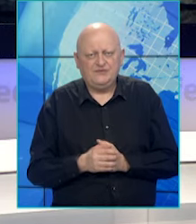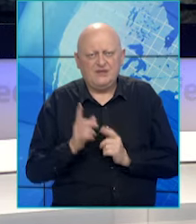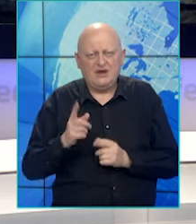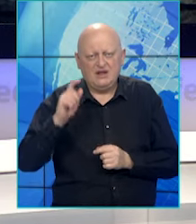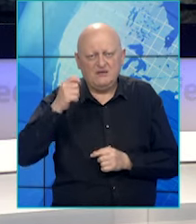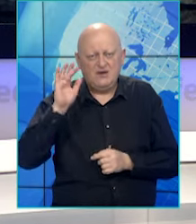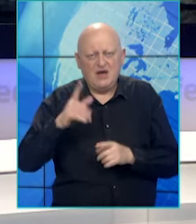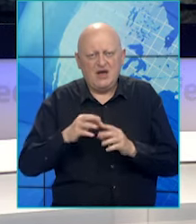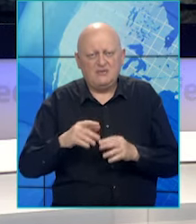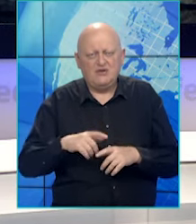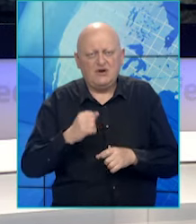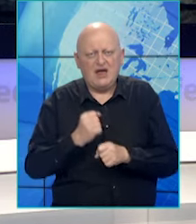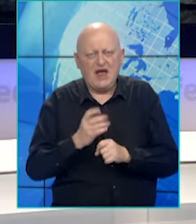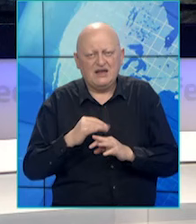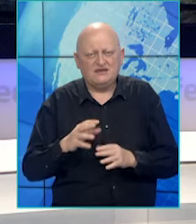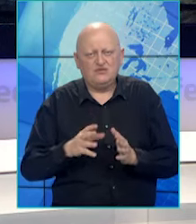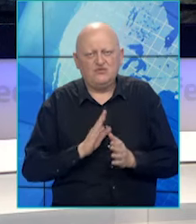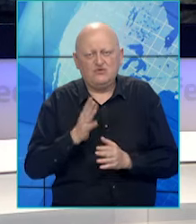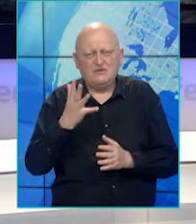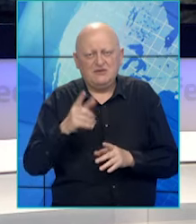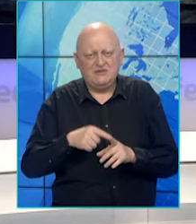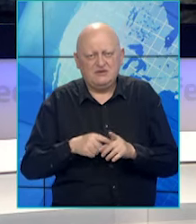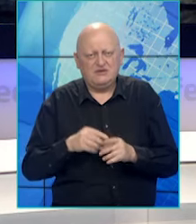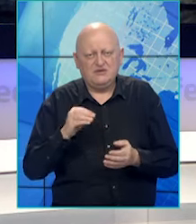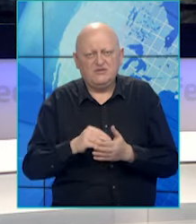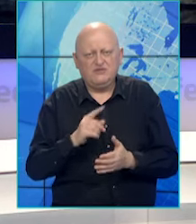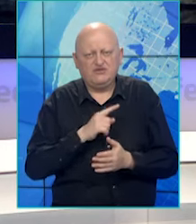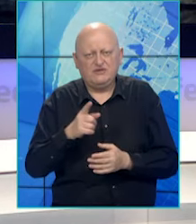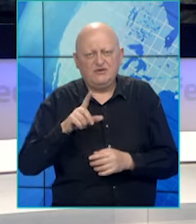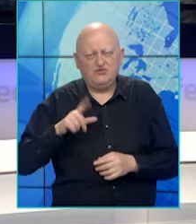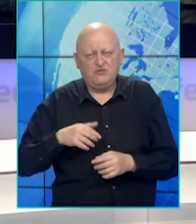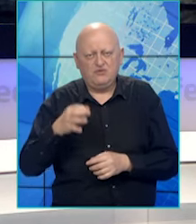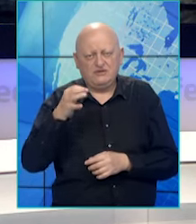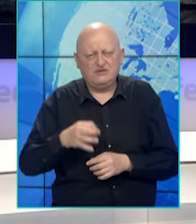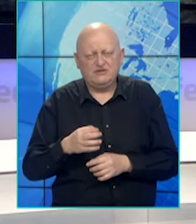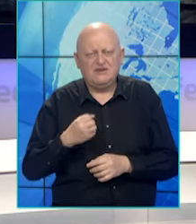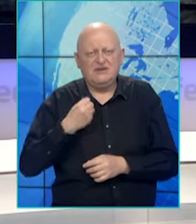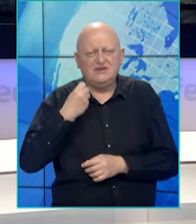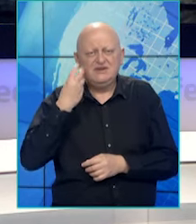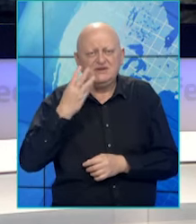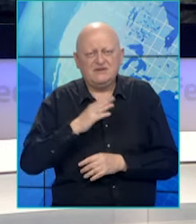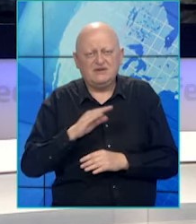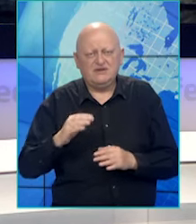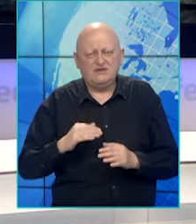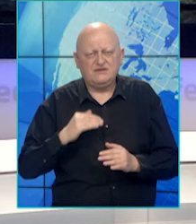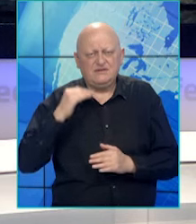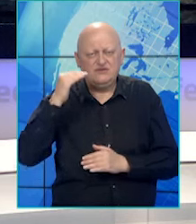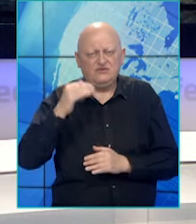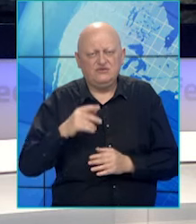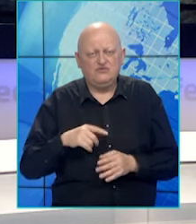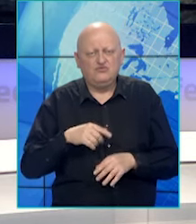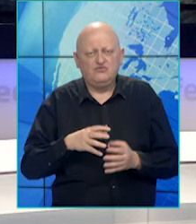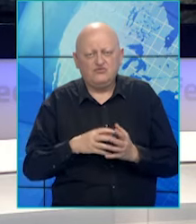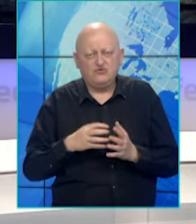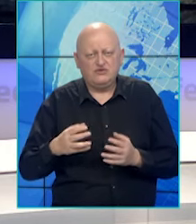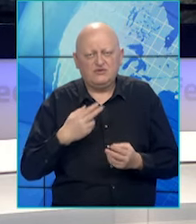Rat Izraela protiv Hamasa u pojasu Gaze ulazi u peti mjesec. Broj žrtava u toj palestinskoj enklavi svakodnevno je sve veći.